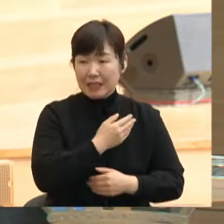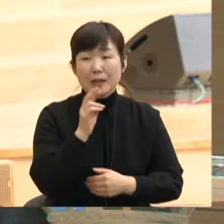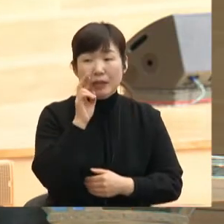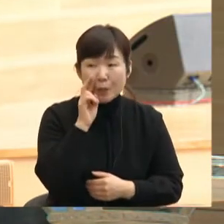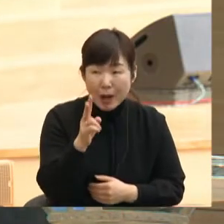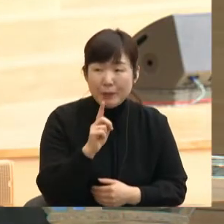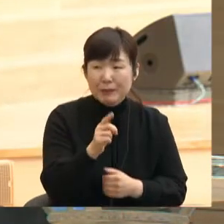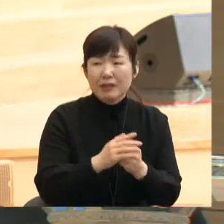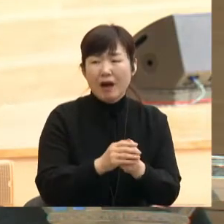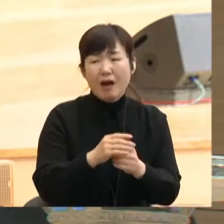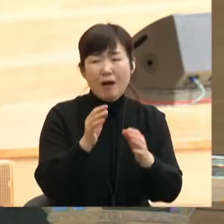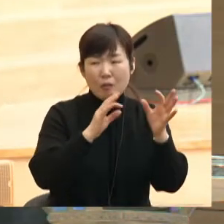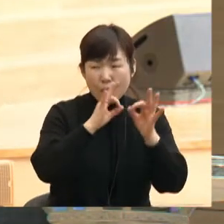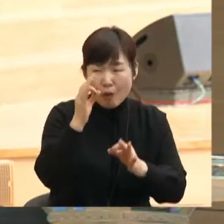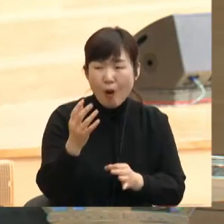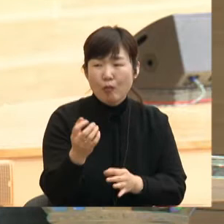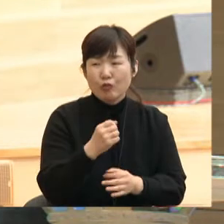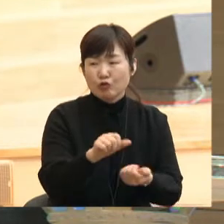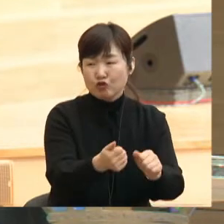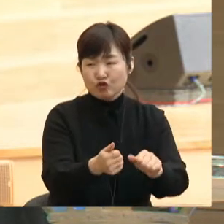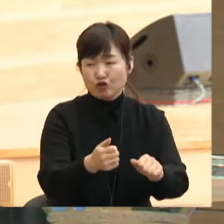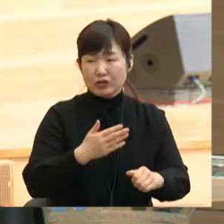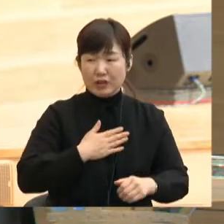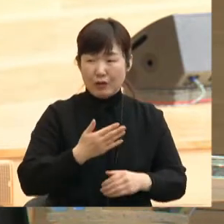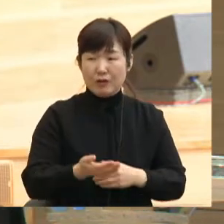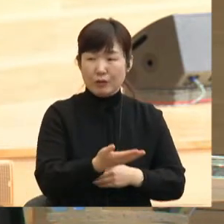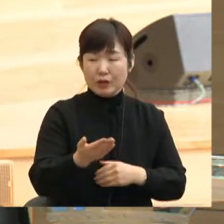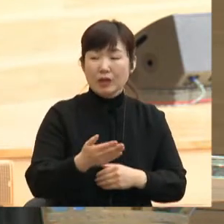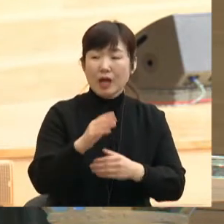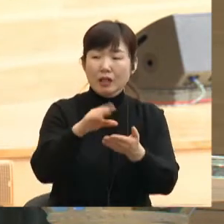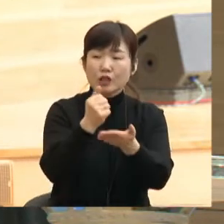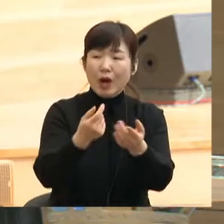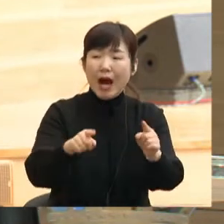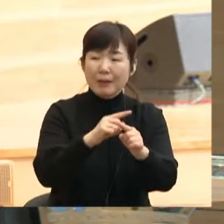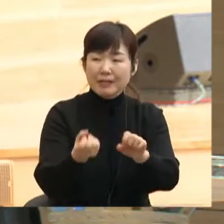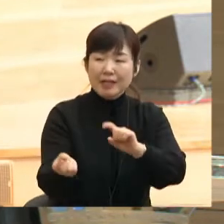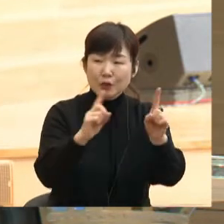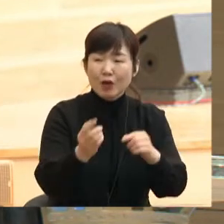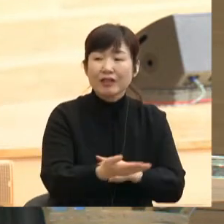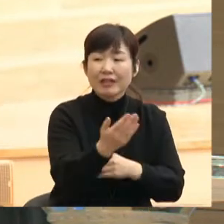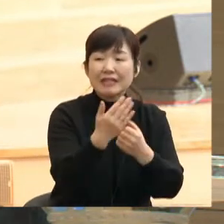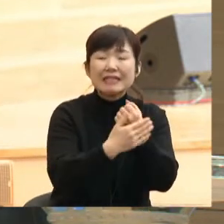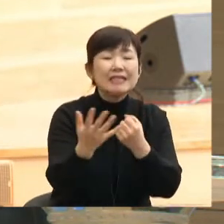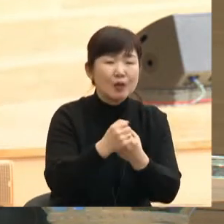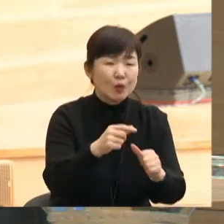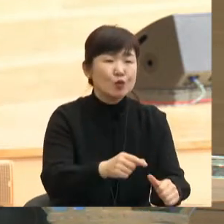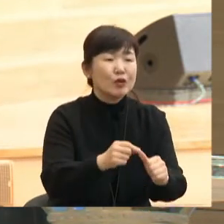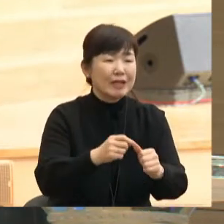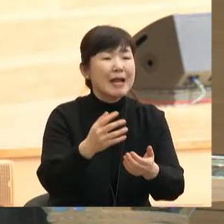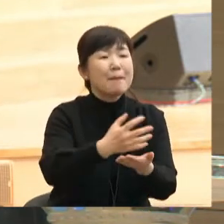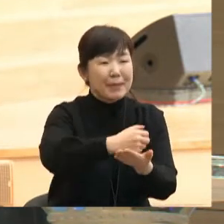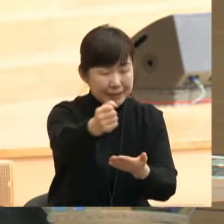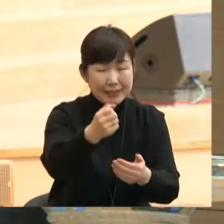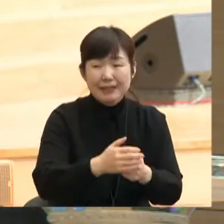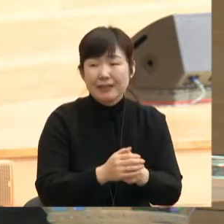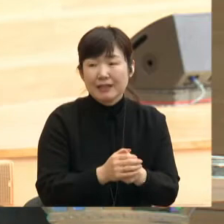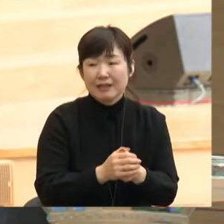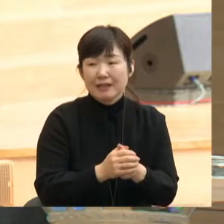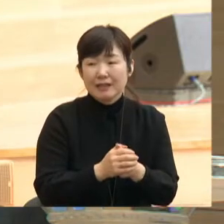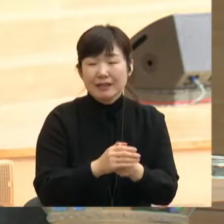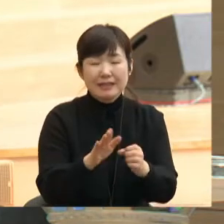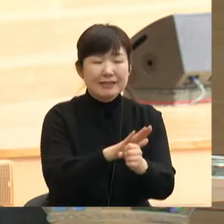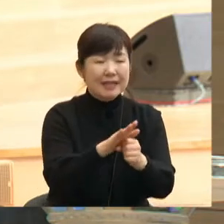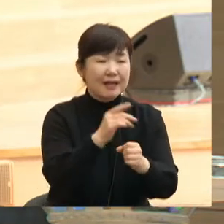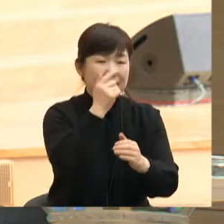이야기하죠. 허물로 죽은 우리를 그리스도와 함께 살리셨고 너희는 은혜로 구원을 받은 것이라. 아멘. 사랑하는 성도